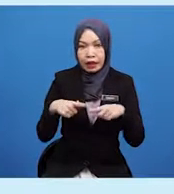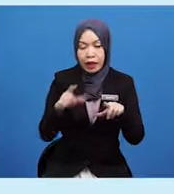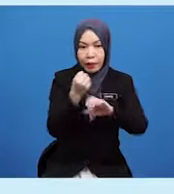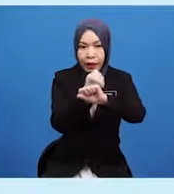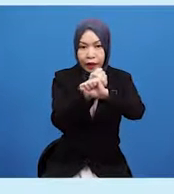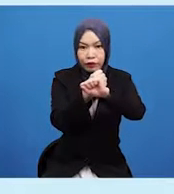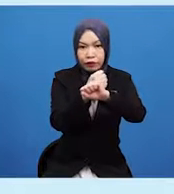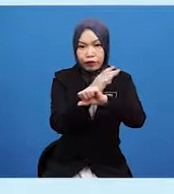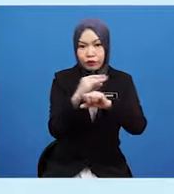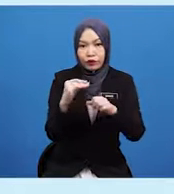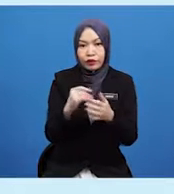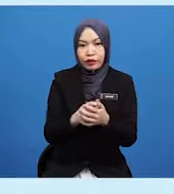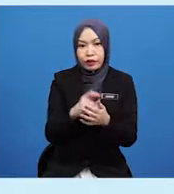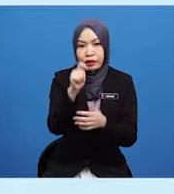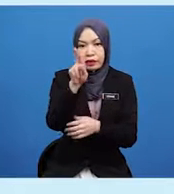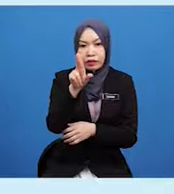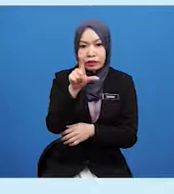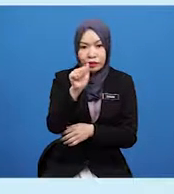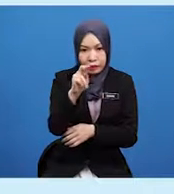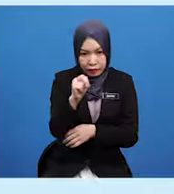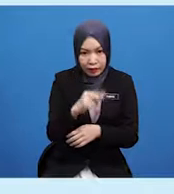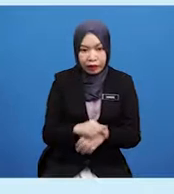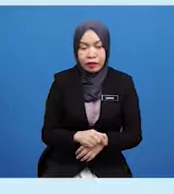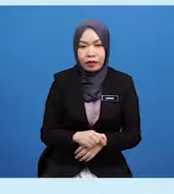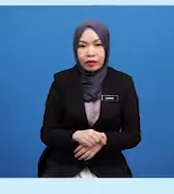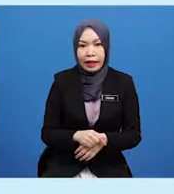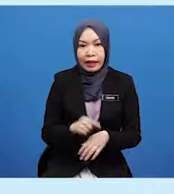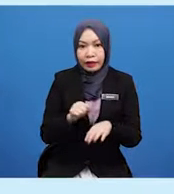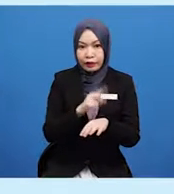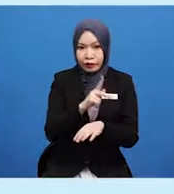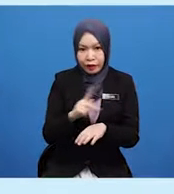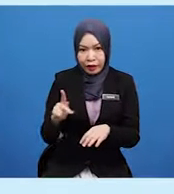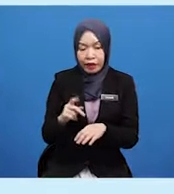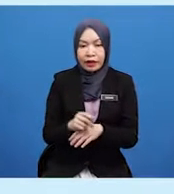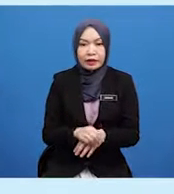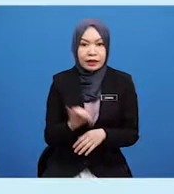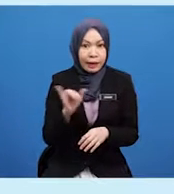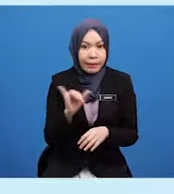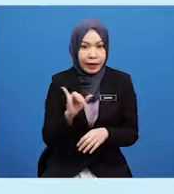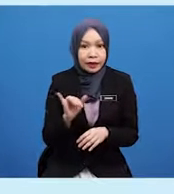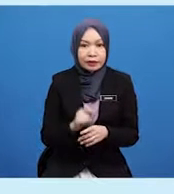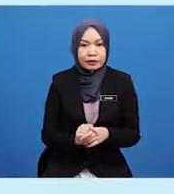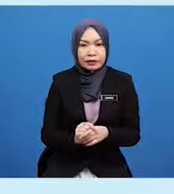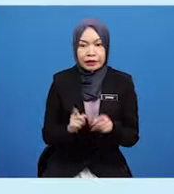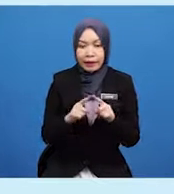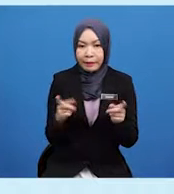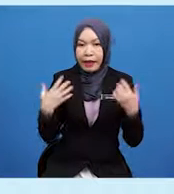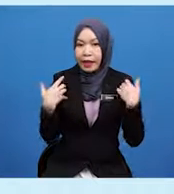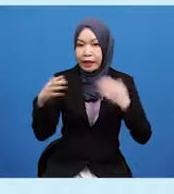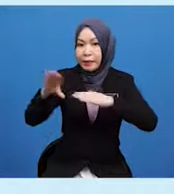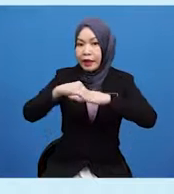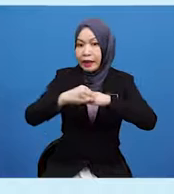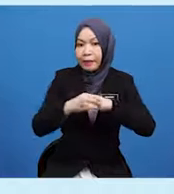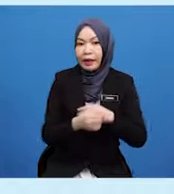telah berkembang menjadi bertambah baik jika dibandingkan dengan zaman paleolitik dan cuaca yang